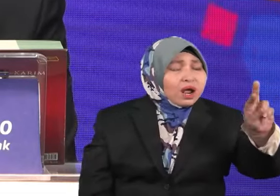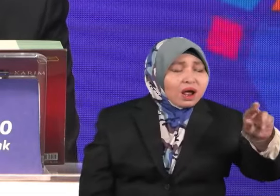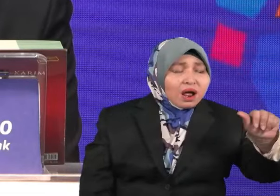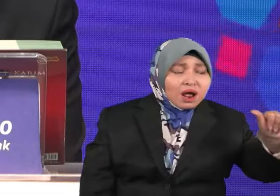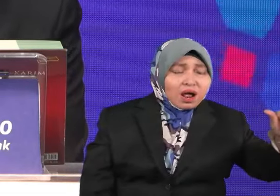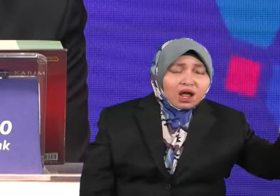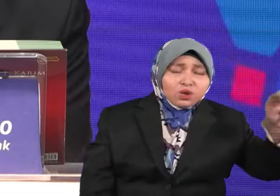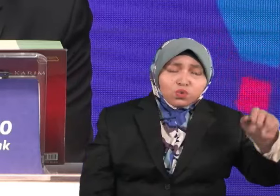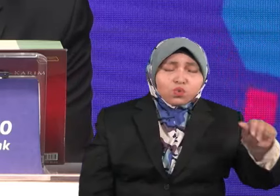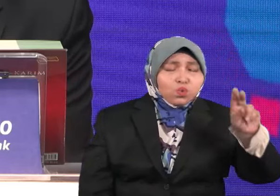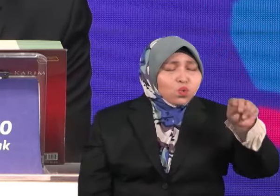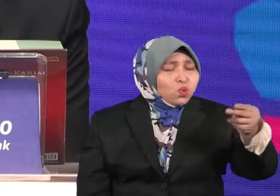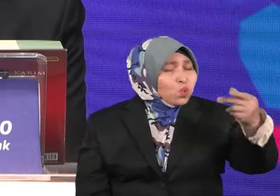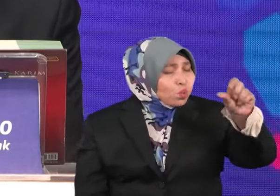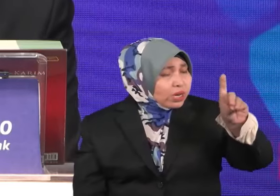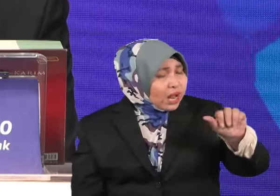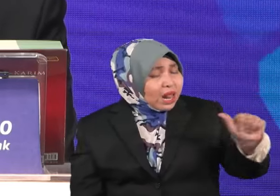القرآن هدى